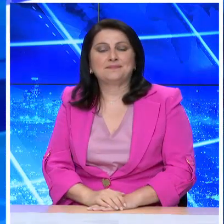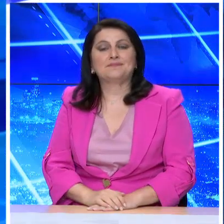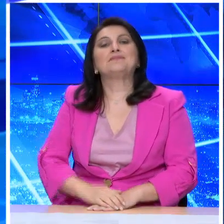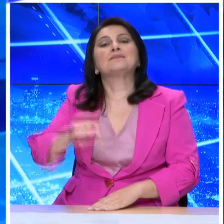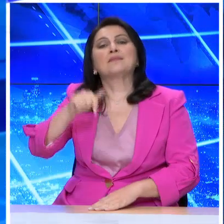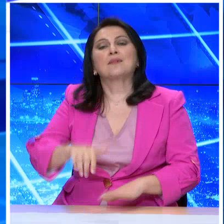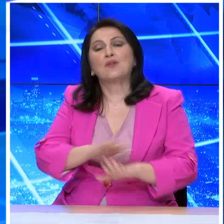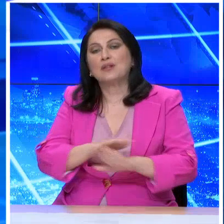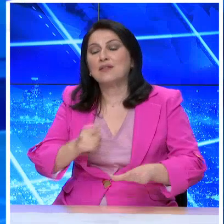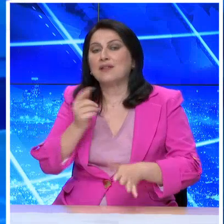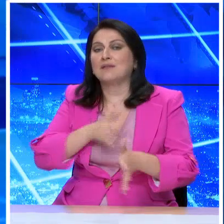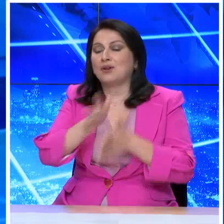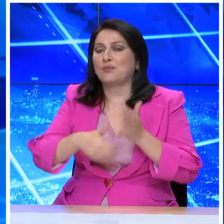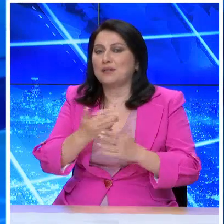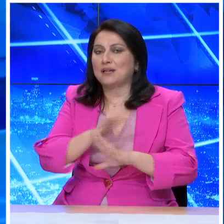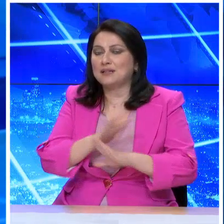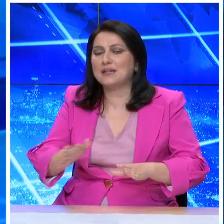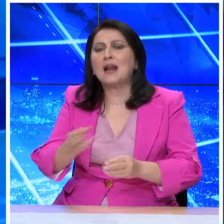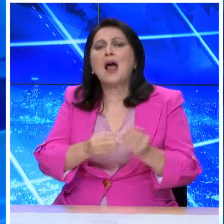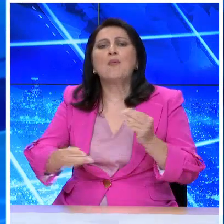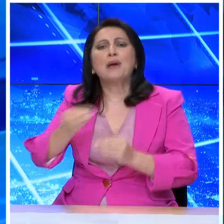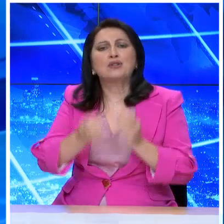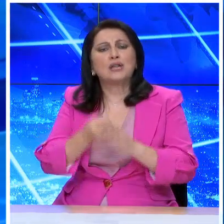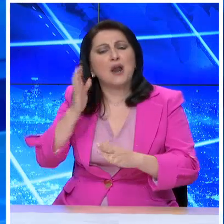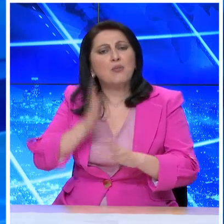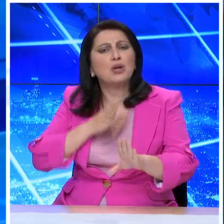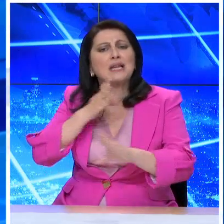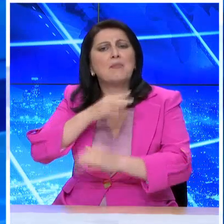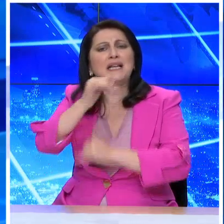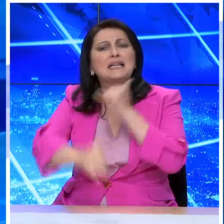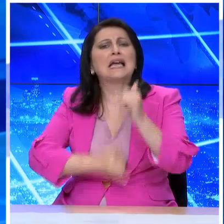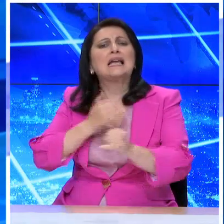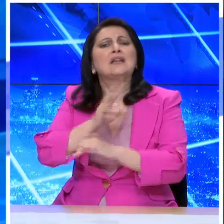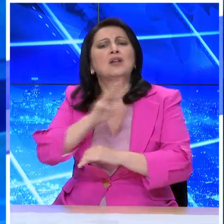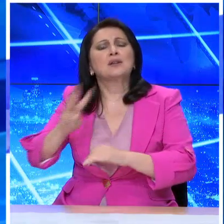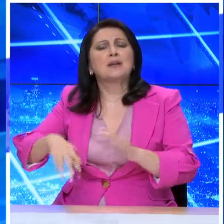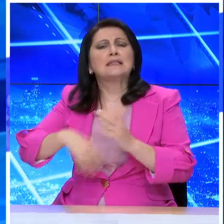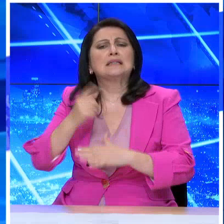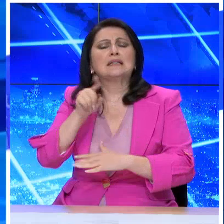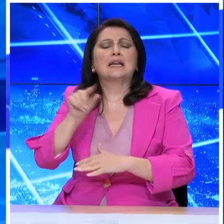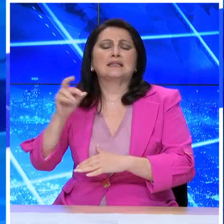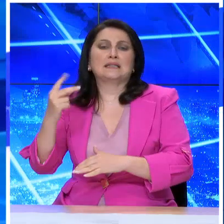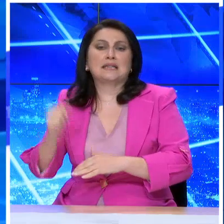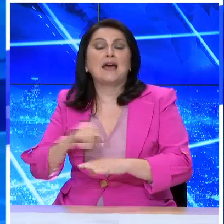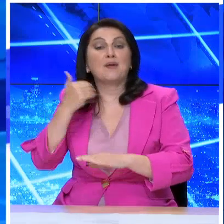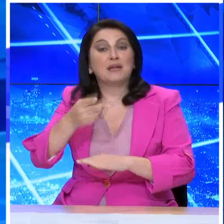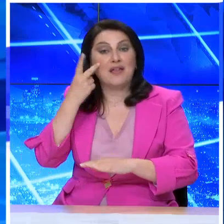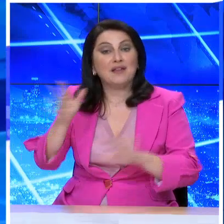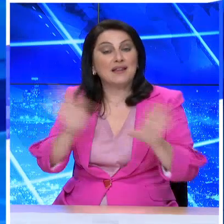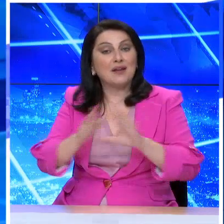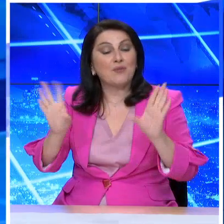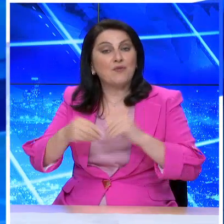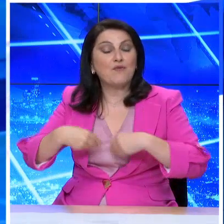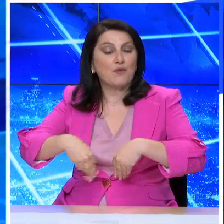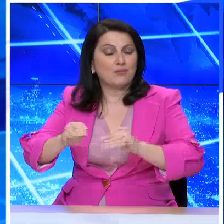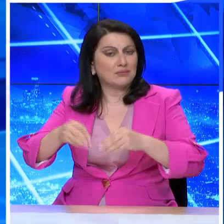Εδώ ολοκληρώθηκε το δελτίο ειδήσεων του Star στην νοηματική γλώσσα. Για συνεχή ενημέρωση μπορείτε να επισκεφτείτε το star.gr. Ακολουθεί το Shopping Star.